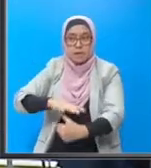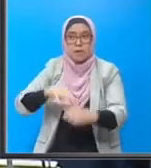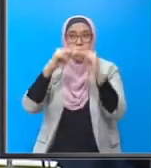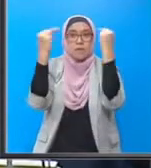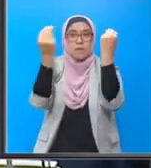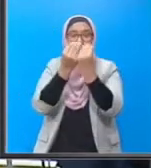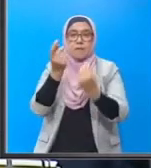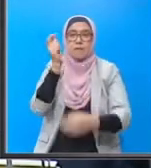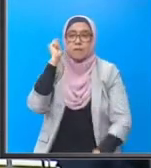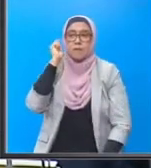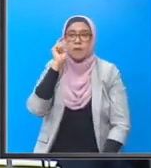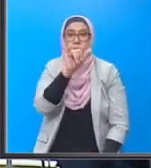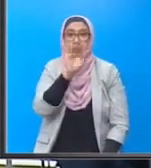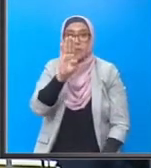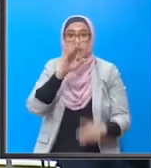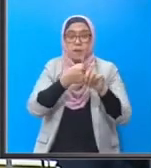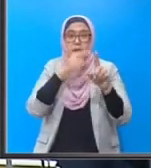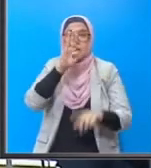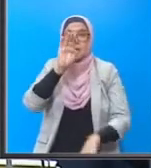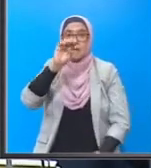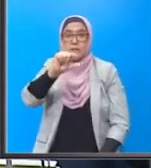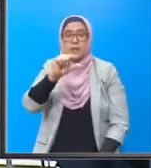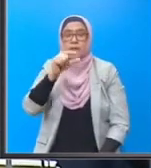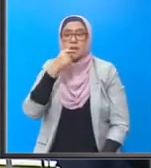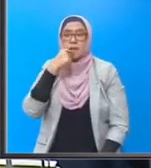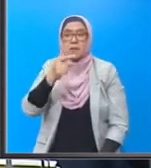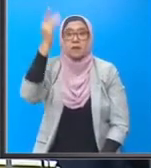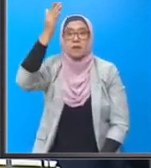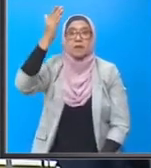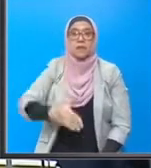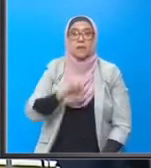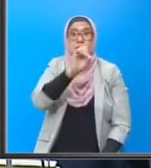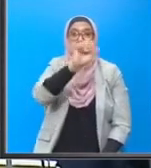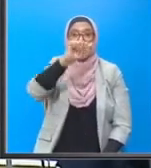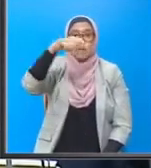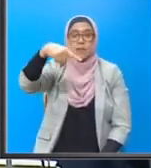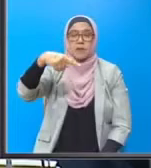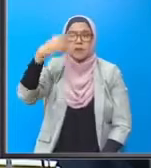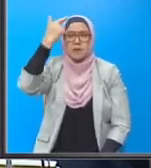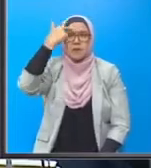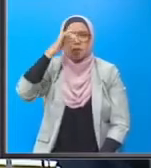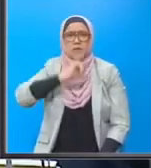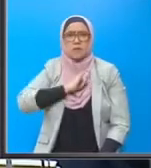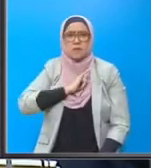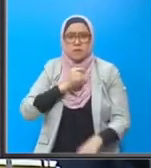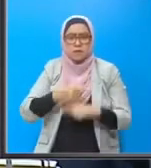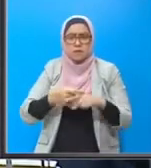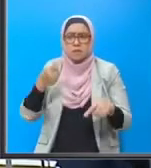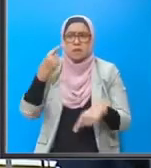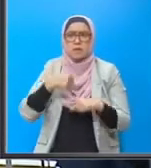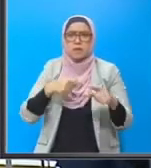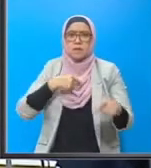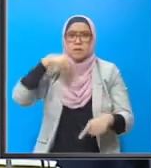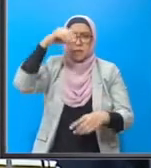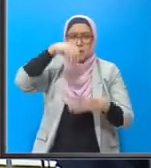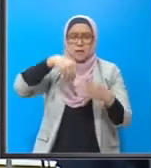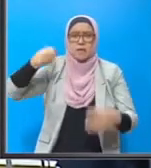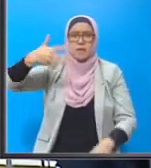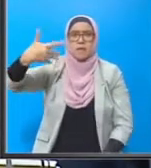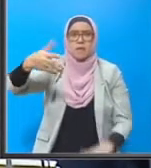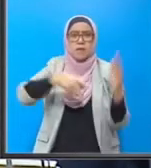yang berombak dari paling telah menyebut Spike dieppe Setahu saya dalam sejarah palingan ini tidak pernah ada Spike dari